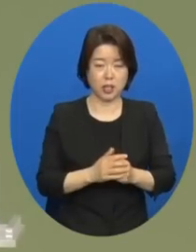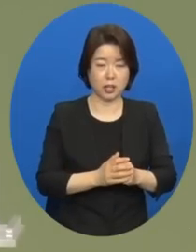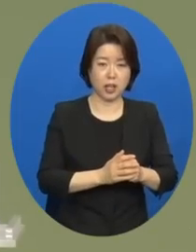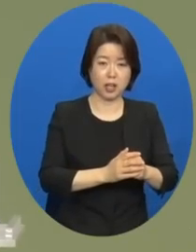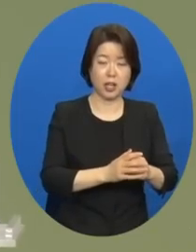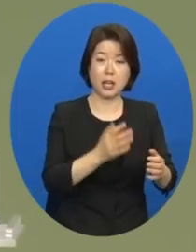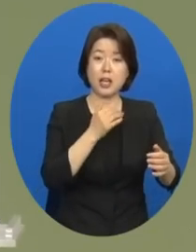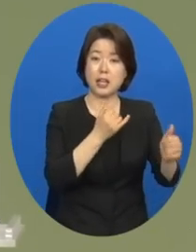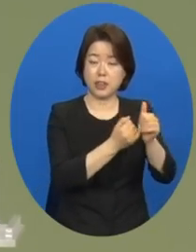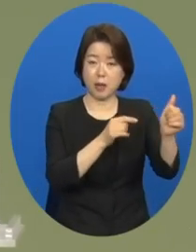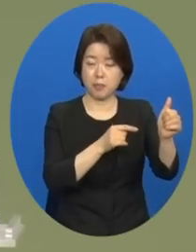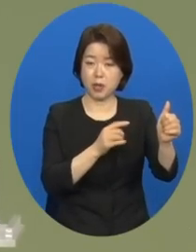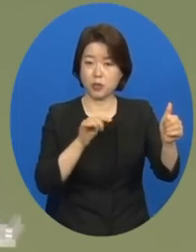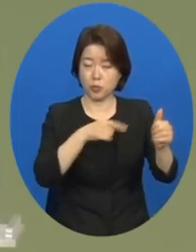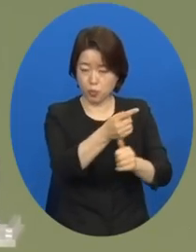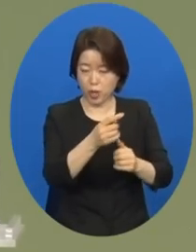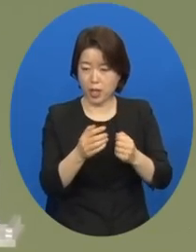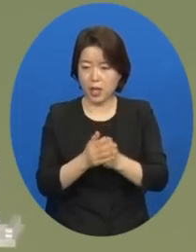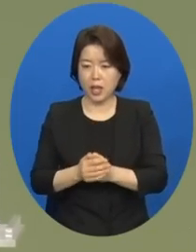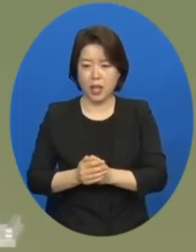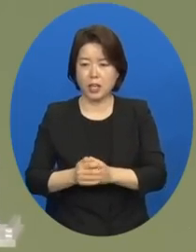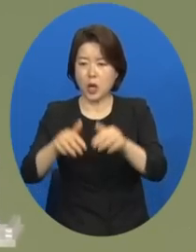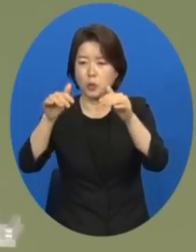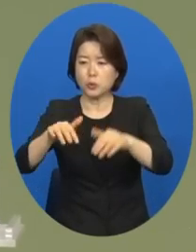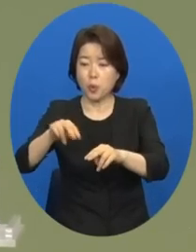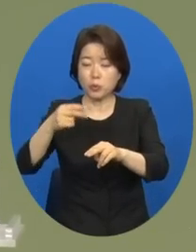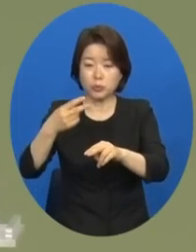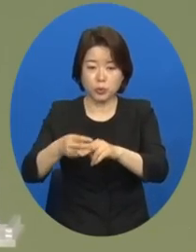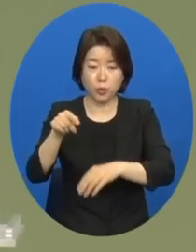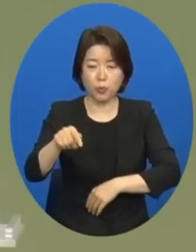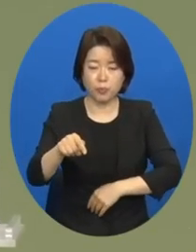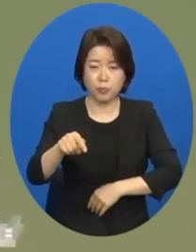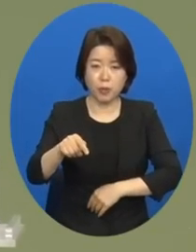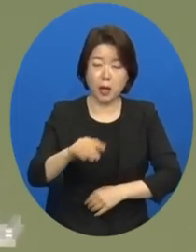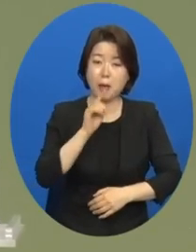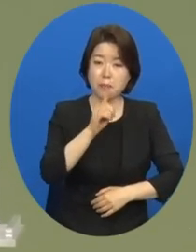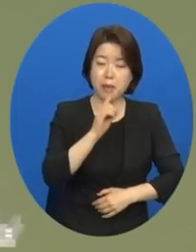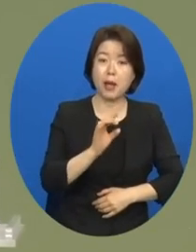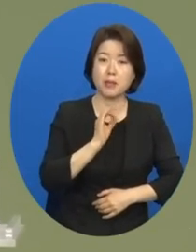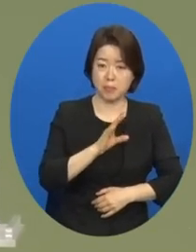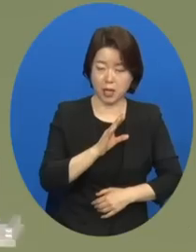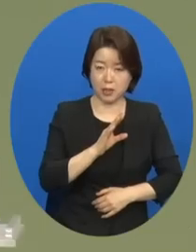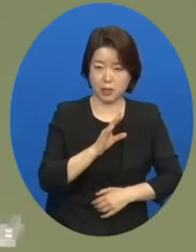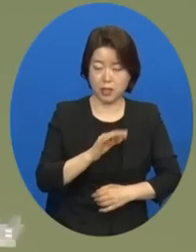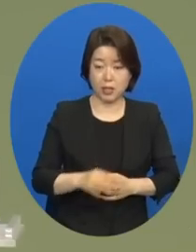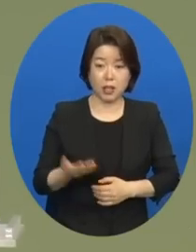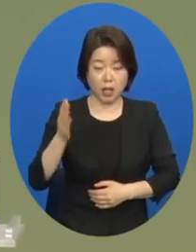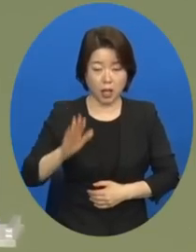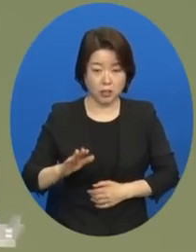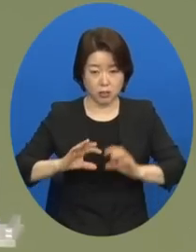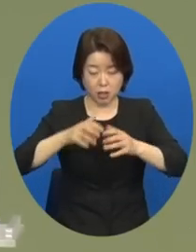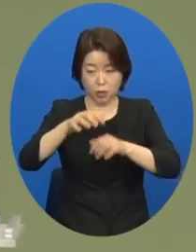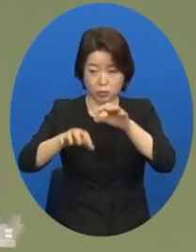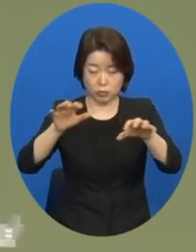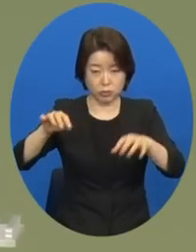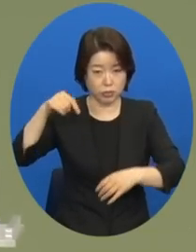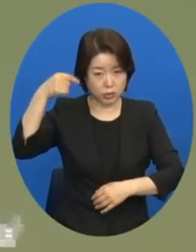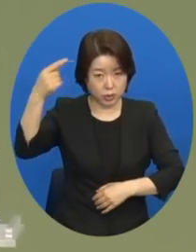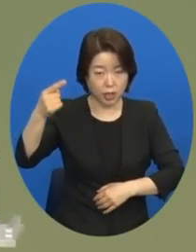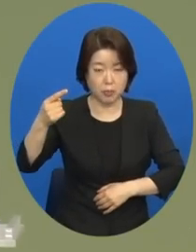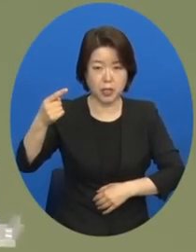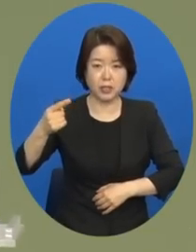종속물 외에 다른 것으로 거의 언급되지 않다가 이제 열국의 어미로 불리는 여성이 됐는데요 그